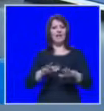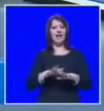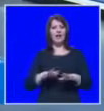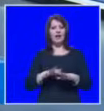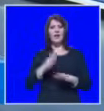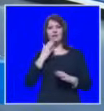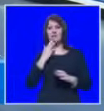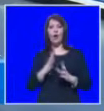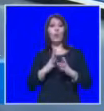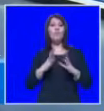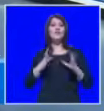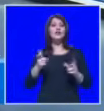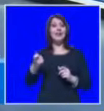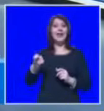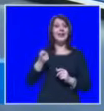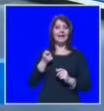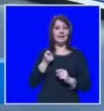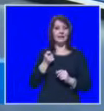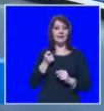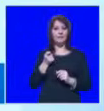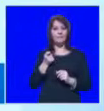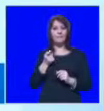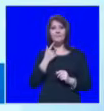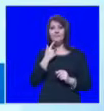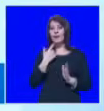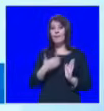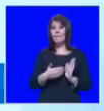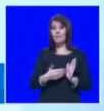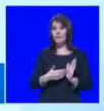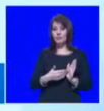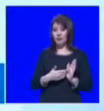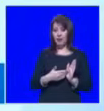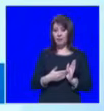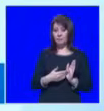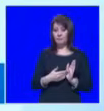на кредитиране и върху цената на кредитиране, по причина, че все още в